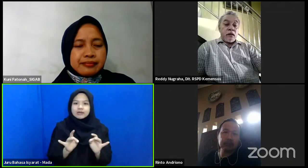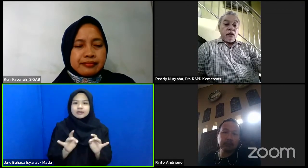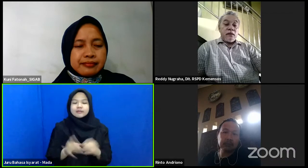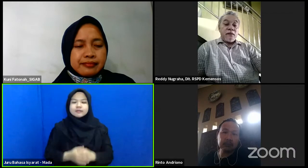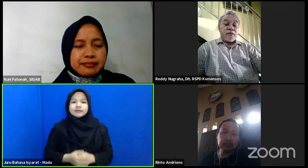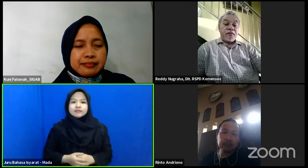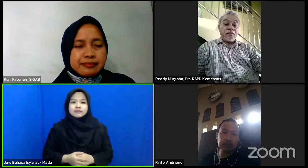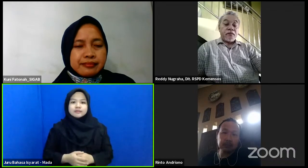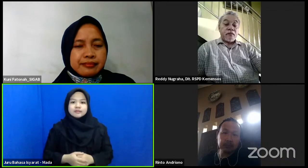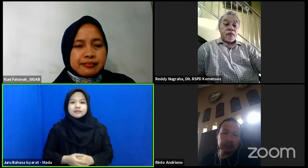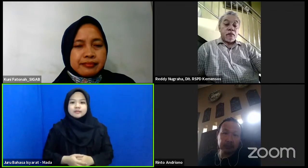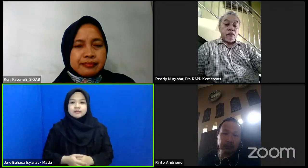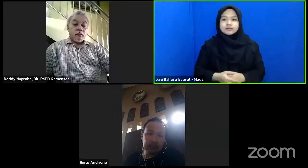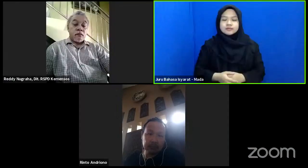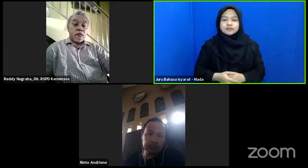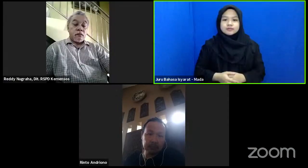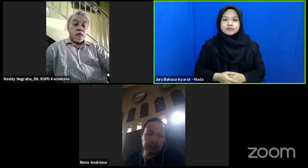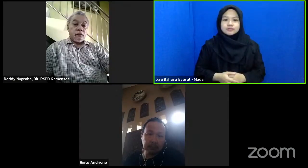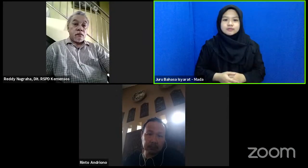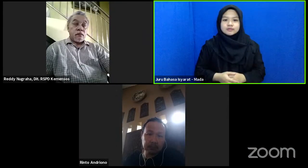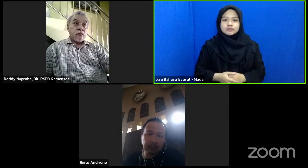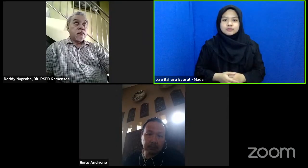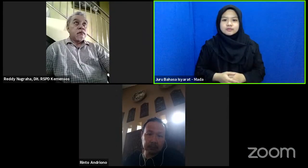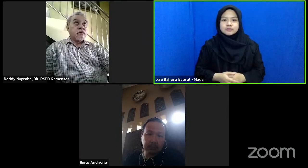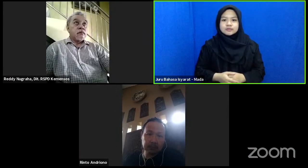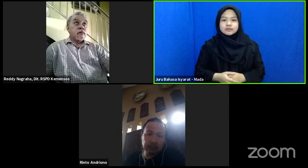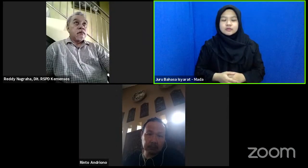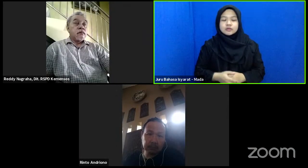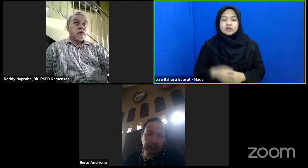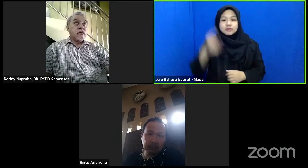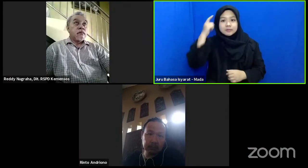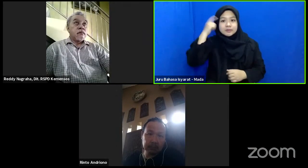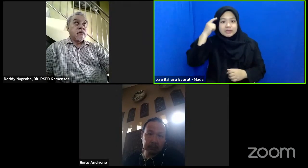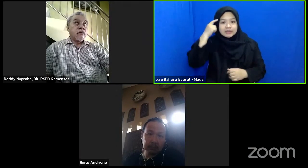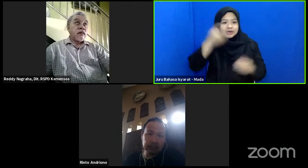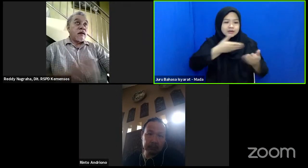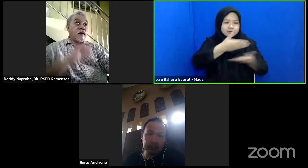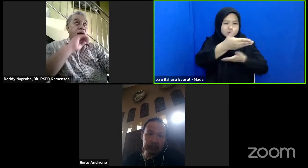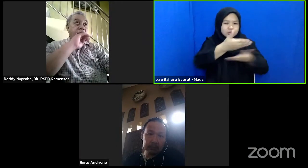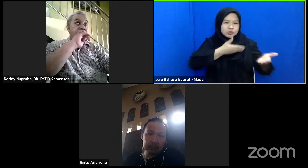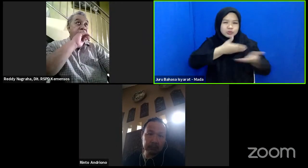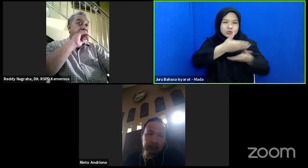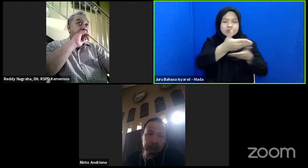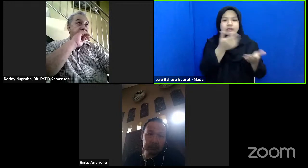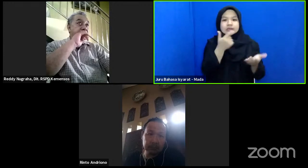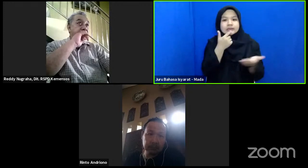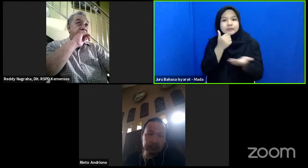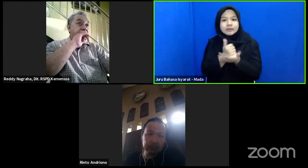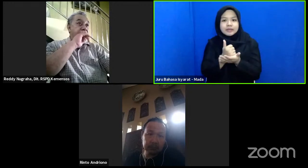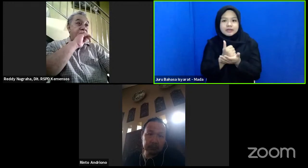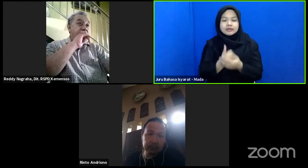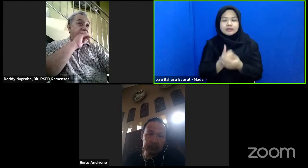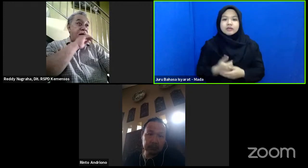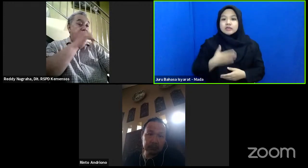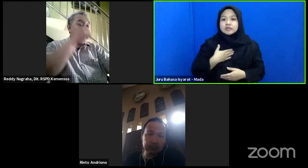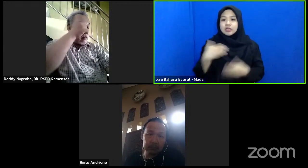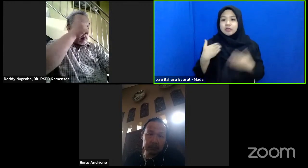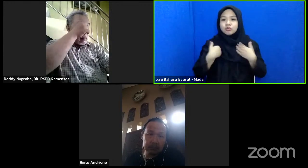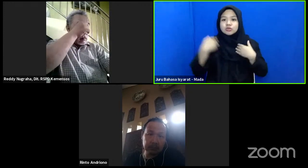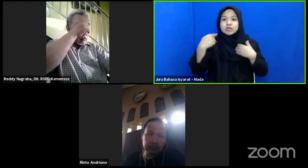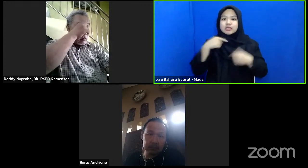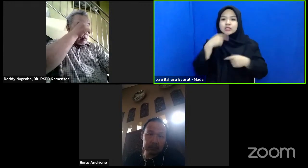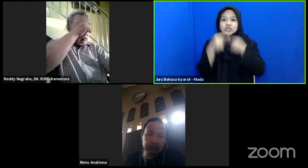oleh karena itu bertukar pikiran dalam kegiatan ini menjadi hal yang sangat penting saya punya cerita